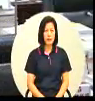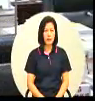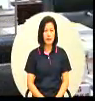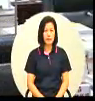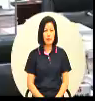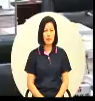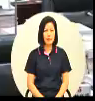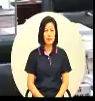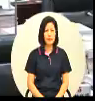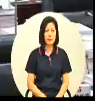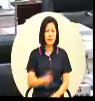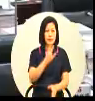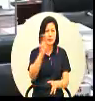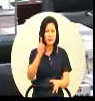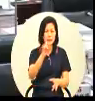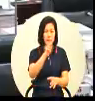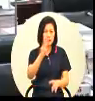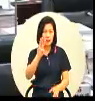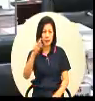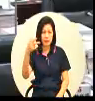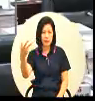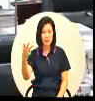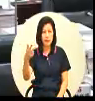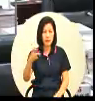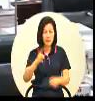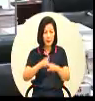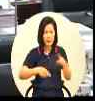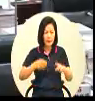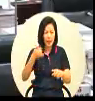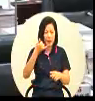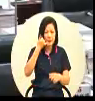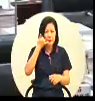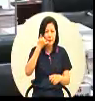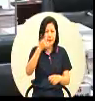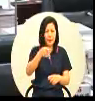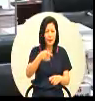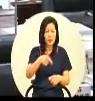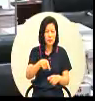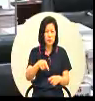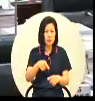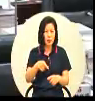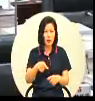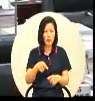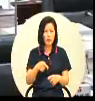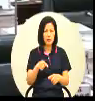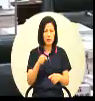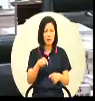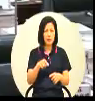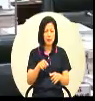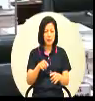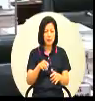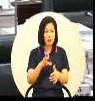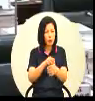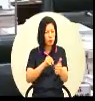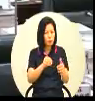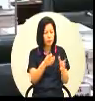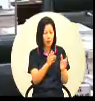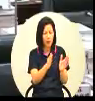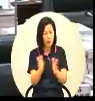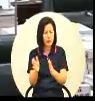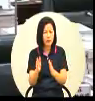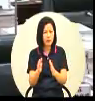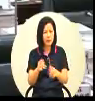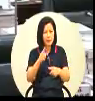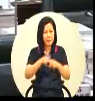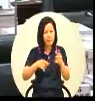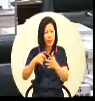铯137的半衰期长达30年，半衰期 底安的学理上要怎么解释什么叫做半